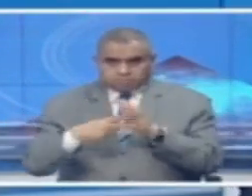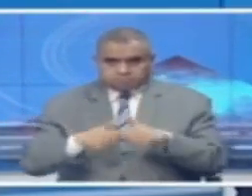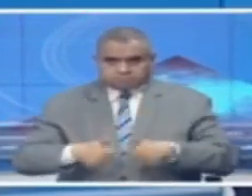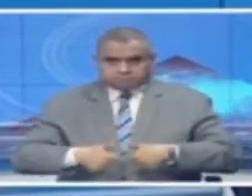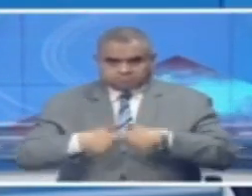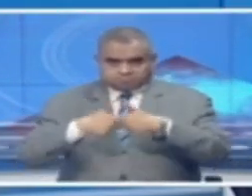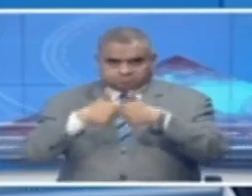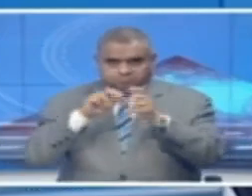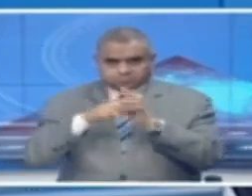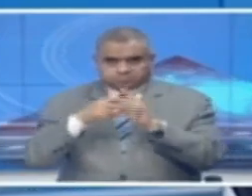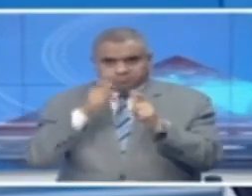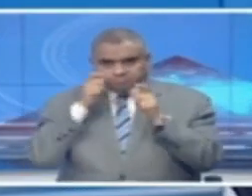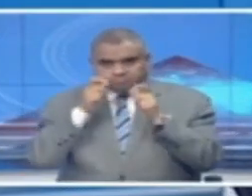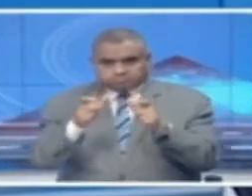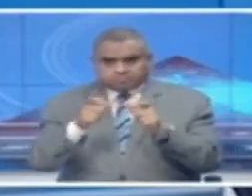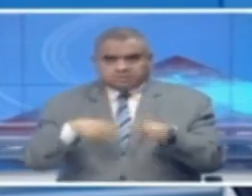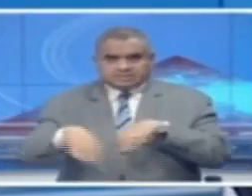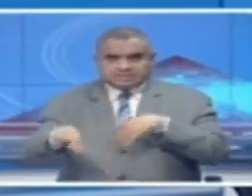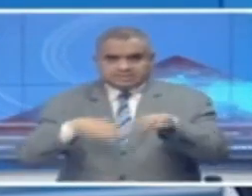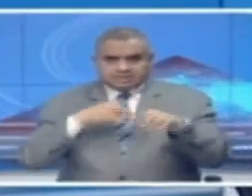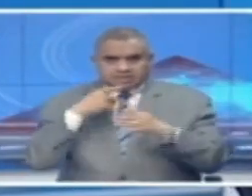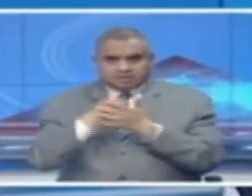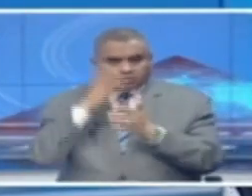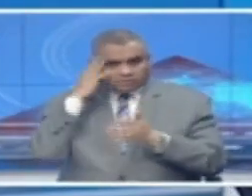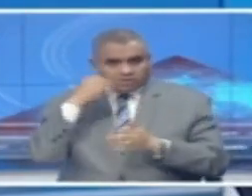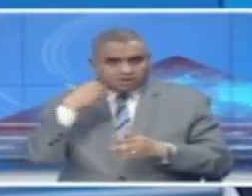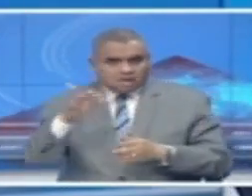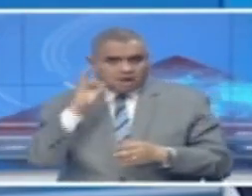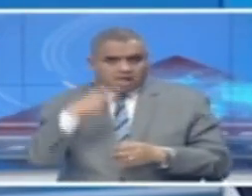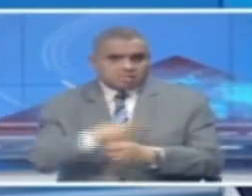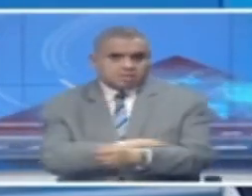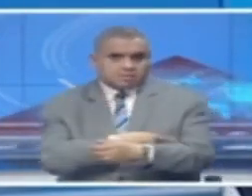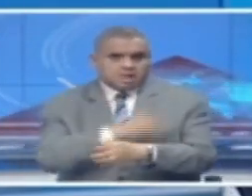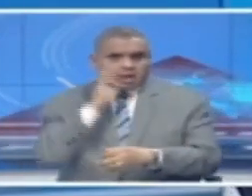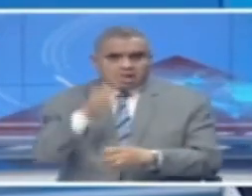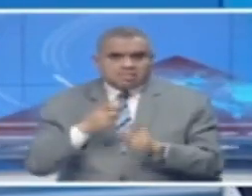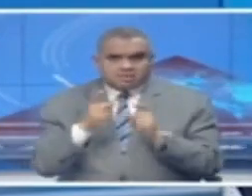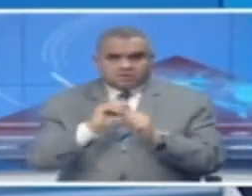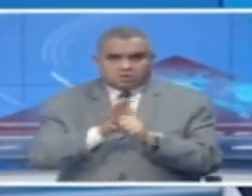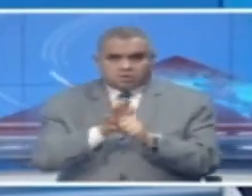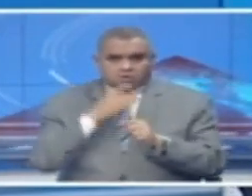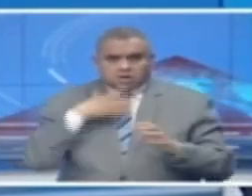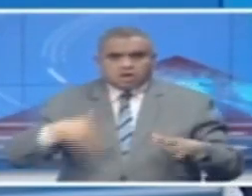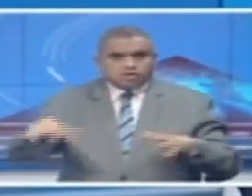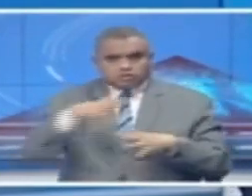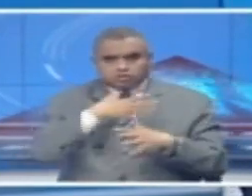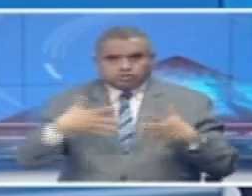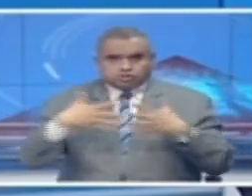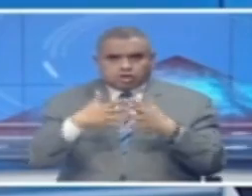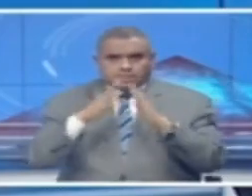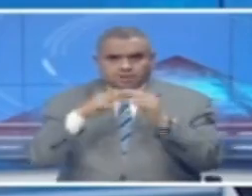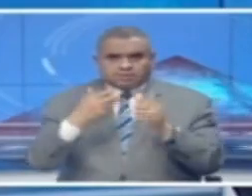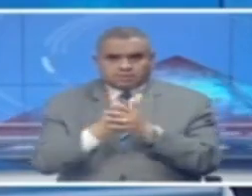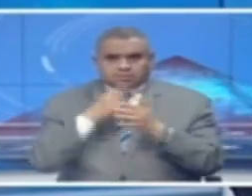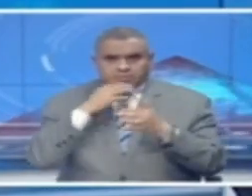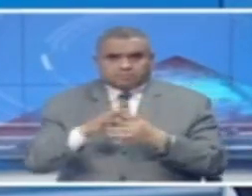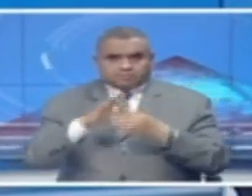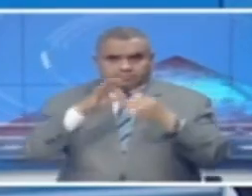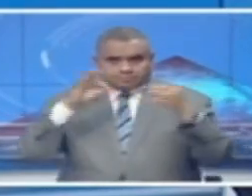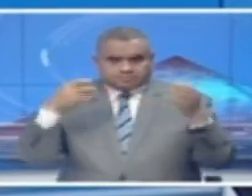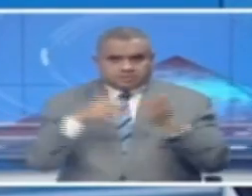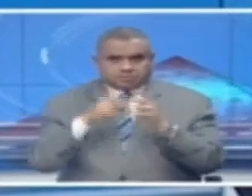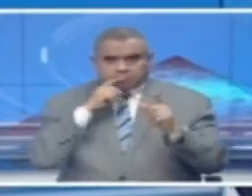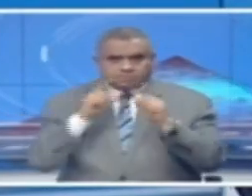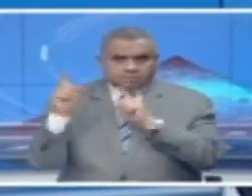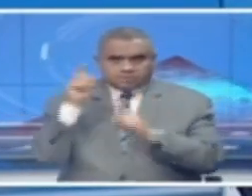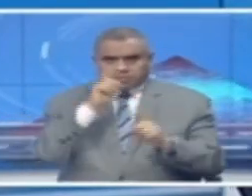خطوات جادة وباهتمام من القيادة السياسية لتوفير اللقاح المضاد لفيروس كورونا لجميع المصريين. وللمزيد